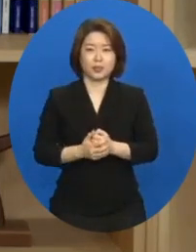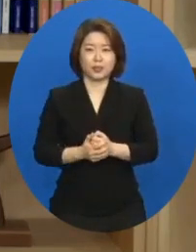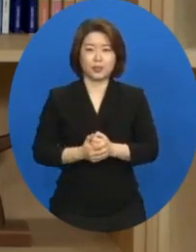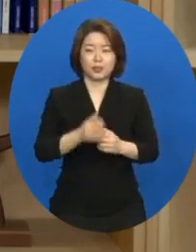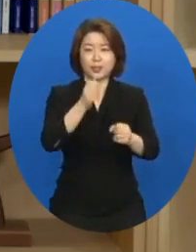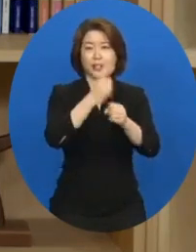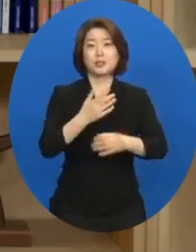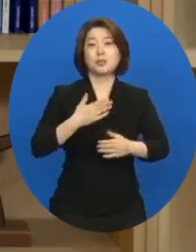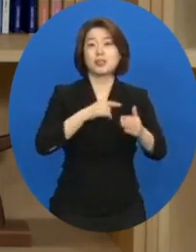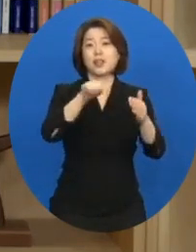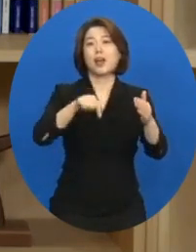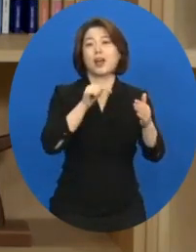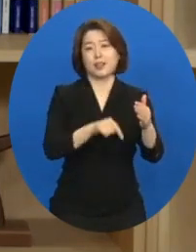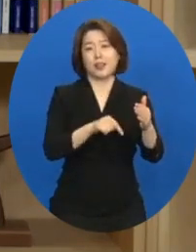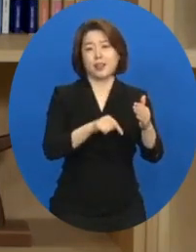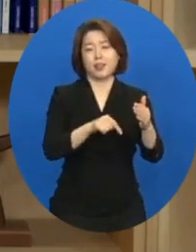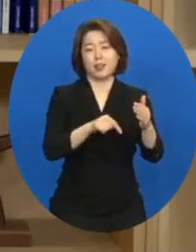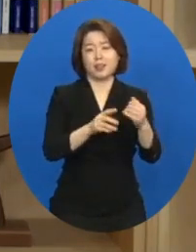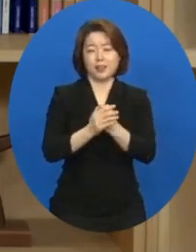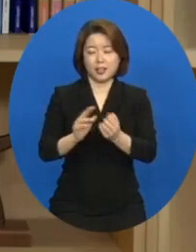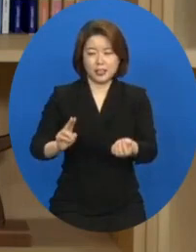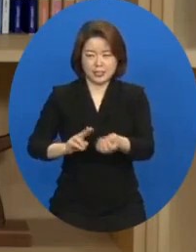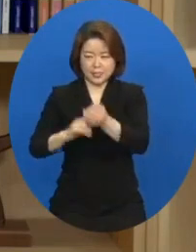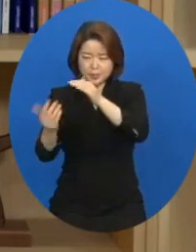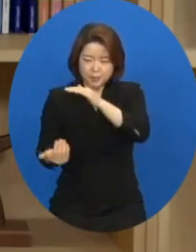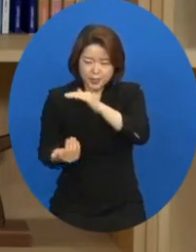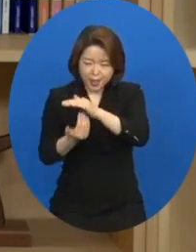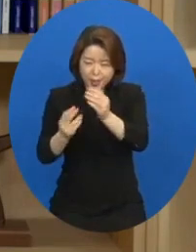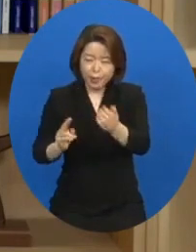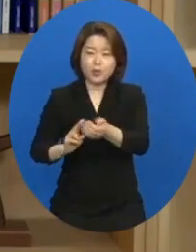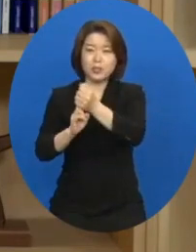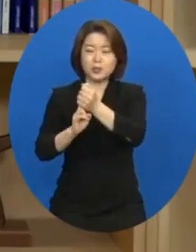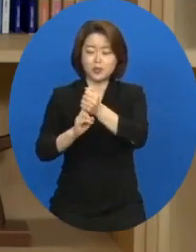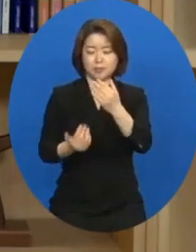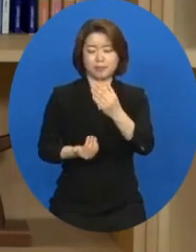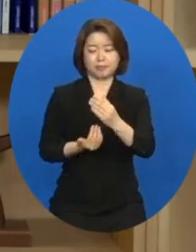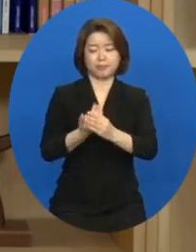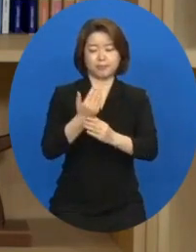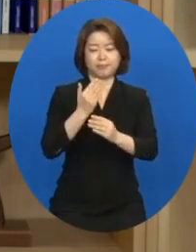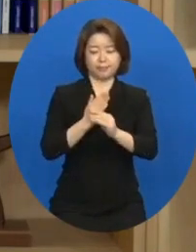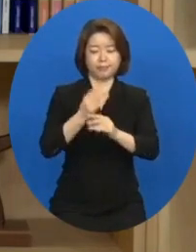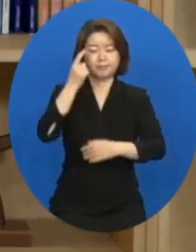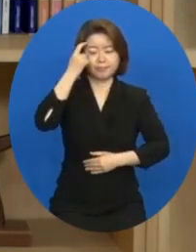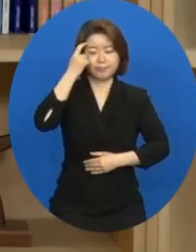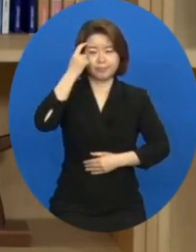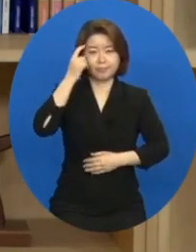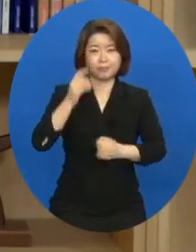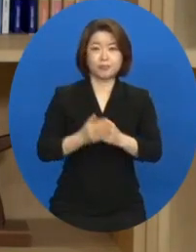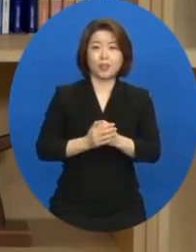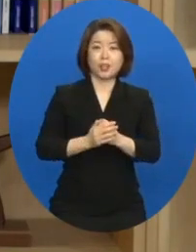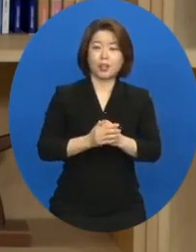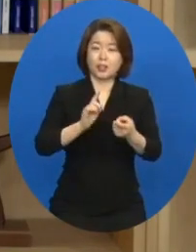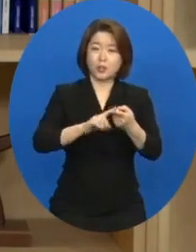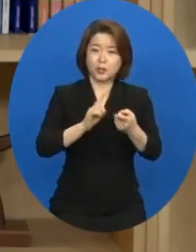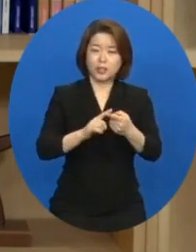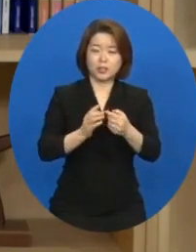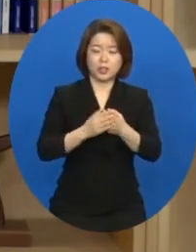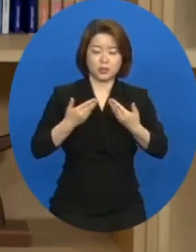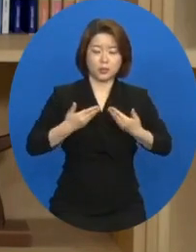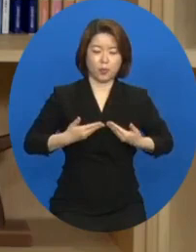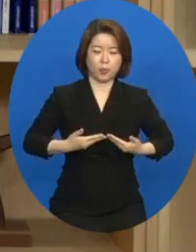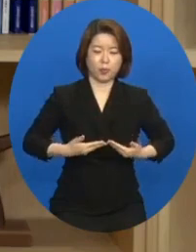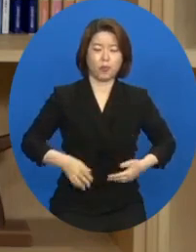제안해 기적 중의 기적이 일어나고 있습니다 그 사실을 잠잠히 묵상